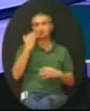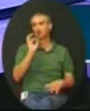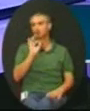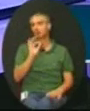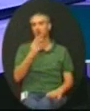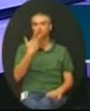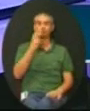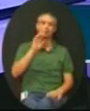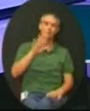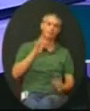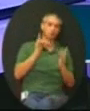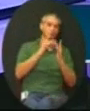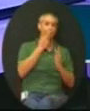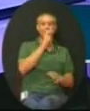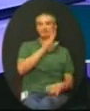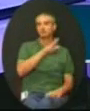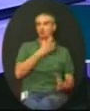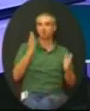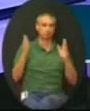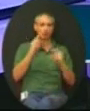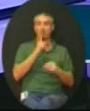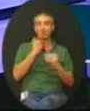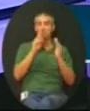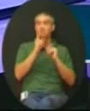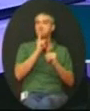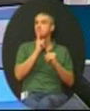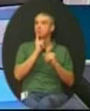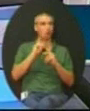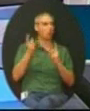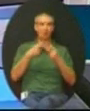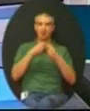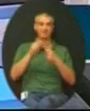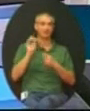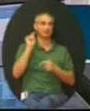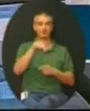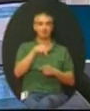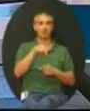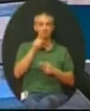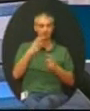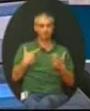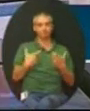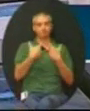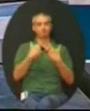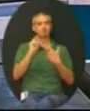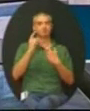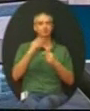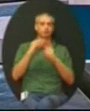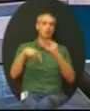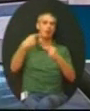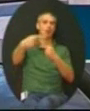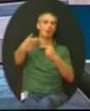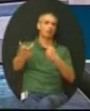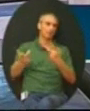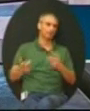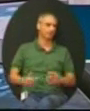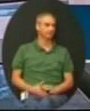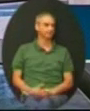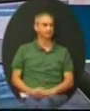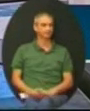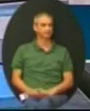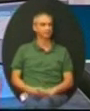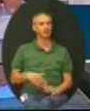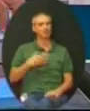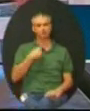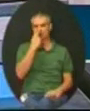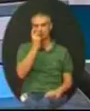של 35 מול 23, כלומר, רוב מזערי, לא כל חברי כנסת היו נוכחים, והם חישקו כמובן את כל מי שיבוא אחריהם. אז עכשיו אני רוצה רגע שנראה איזשהו